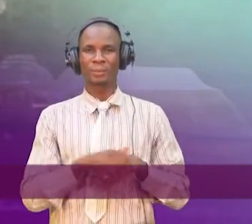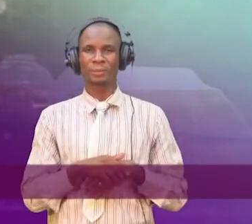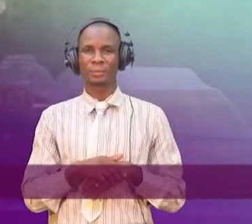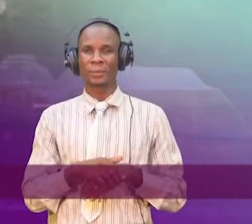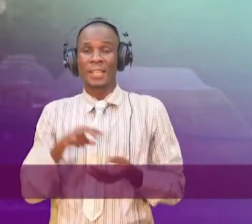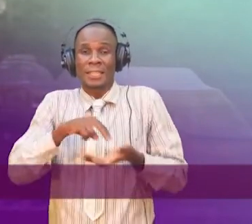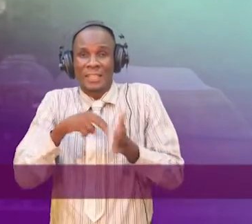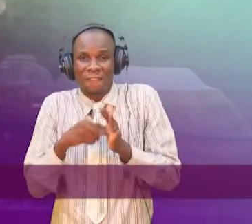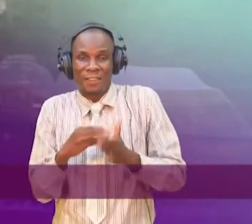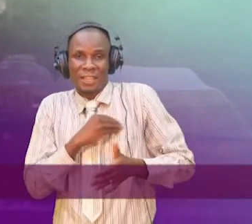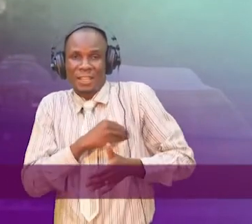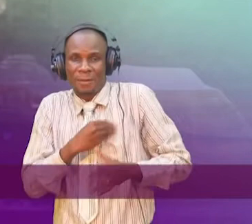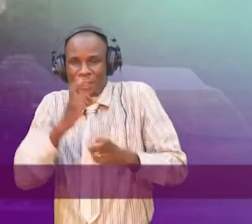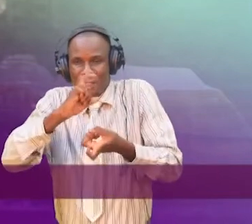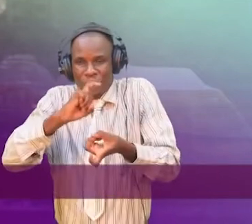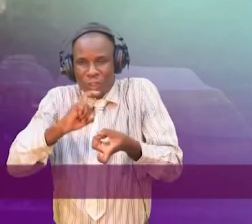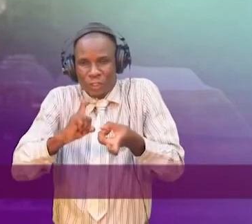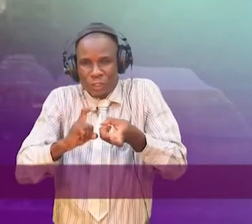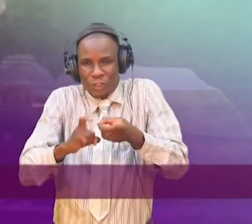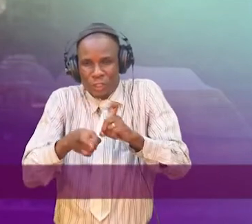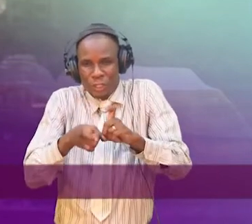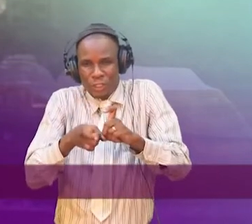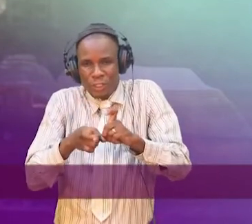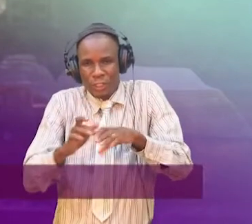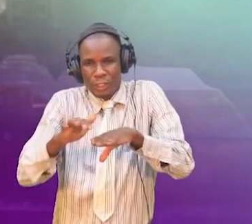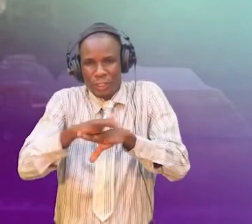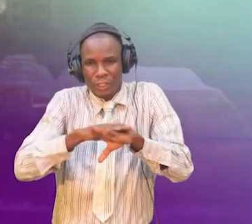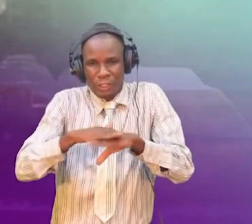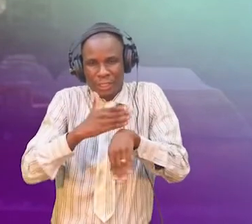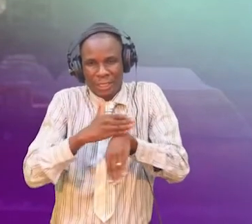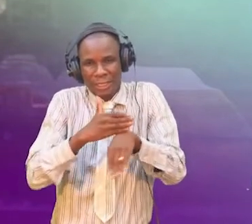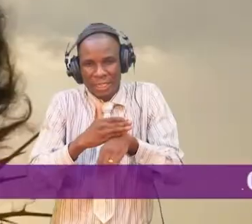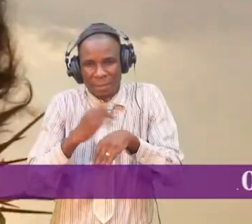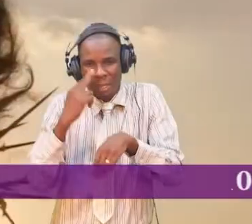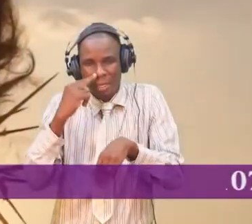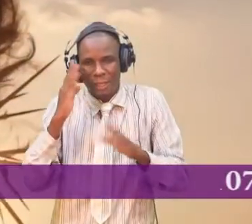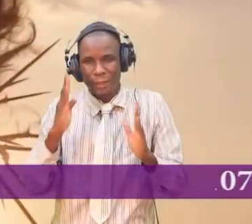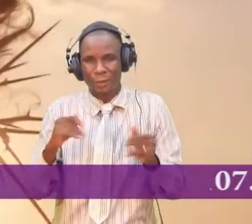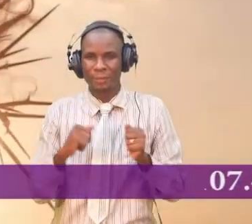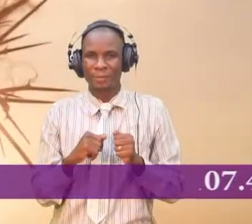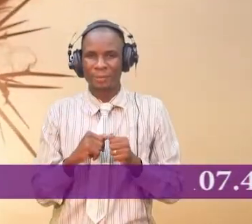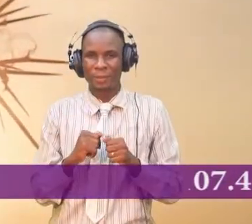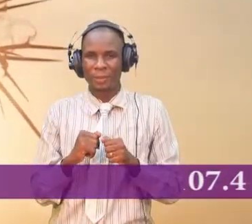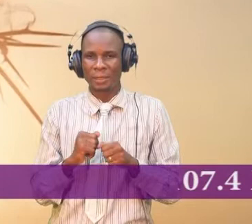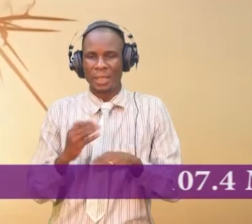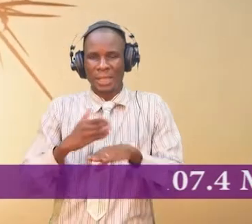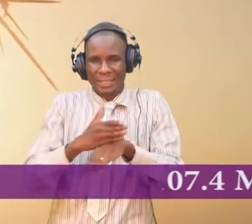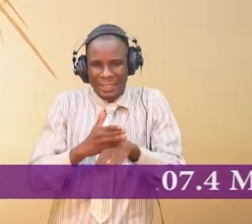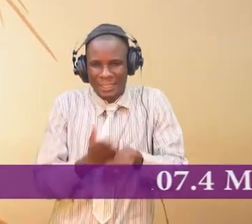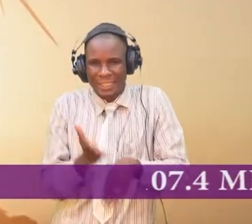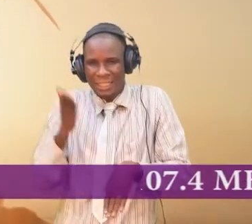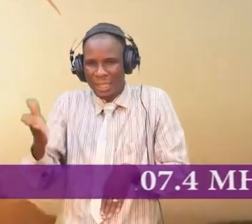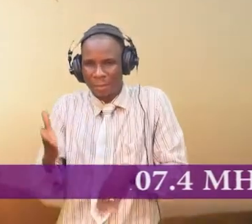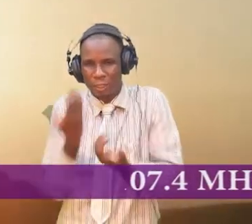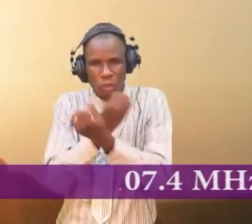ezangi lobiko. Liwana Kristo. Na ikulusu, yango ezaliko sikola. Liwana Kristo